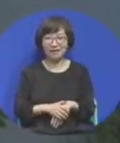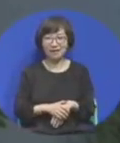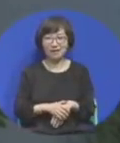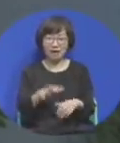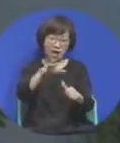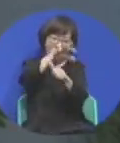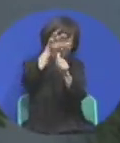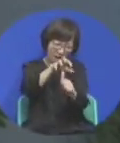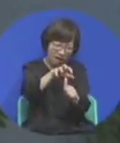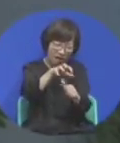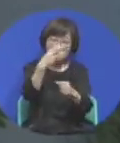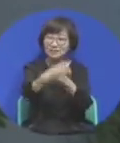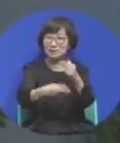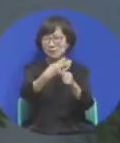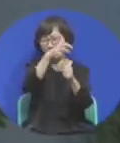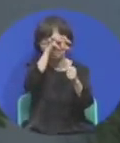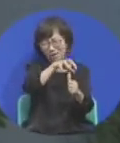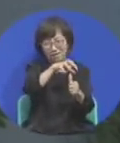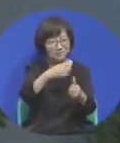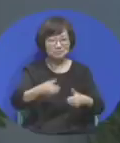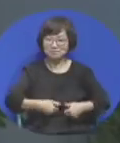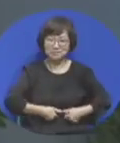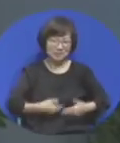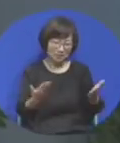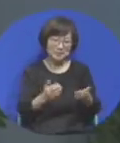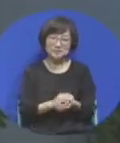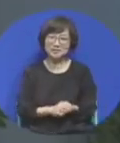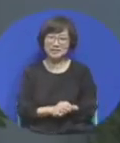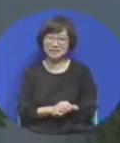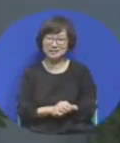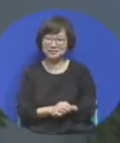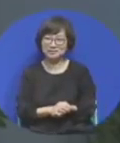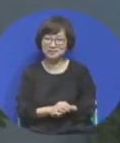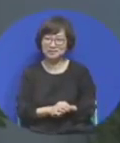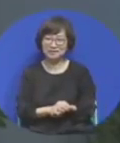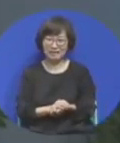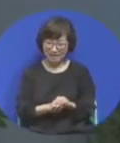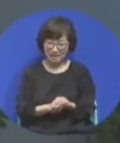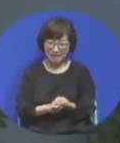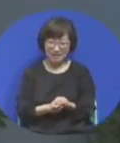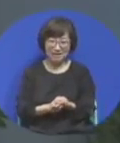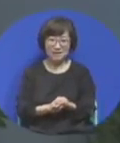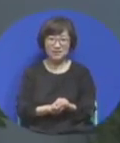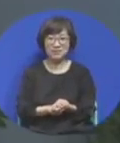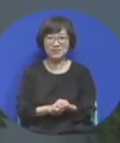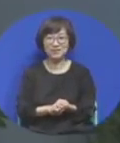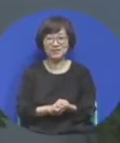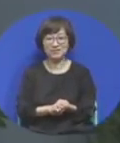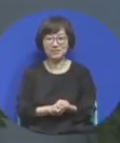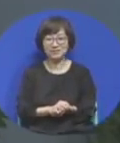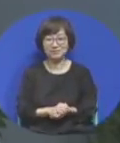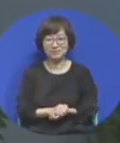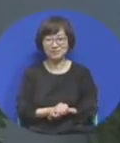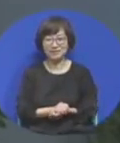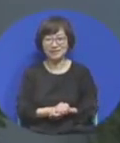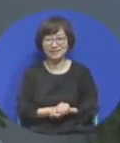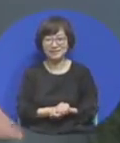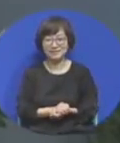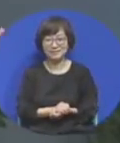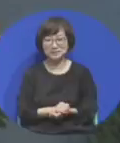things. 그래봤자 그겁니다. As much as you agonize over that, that's all it